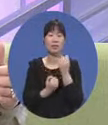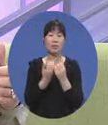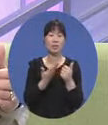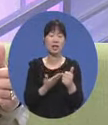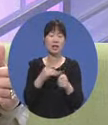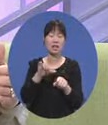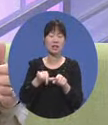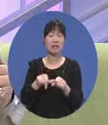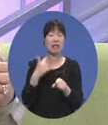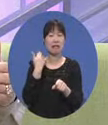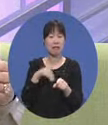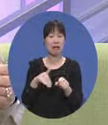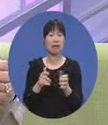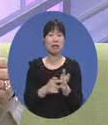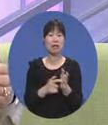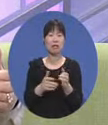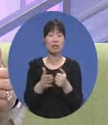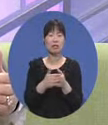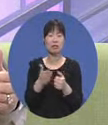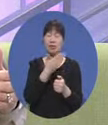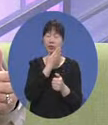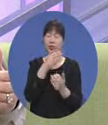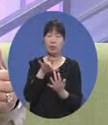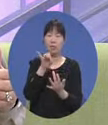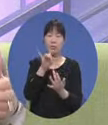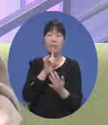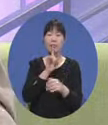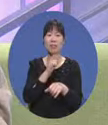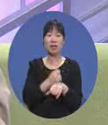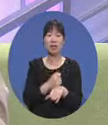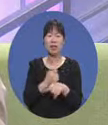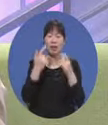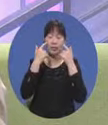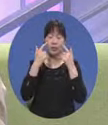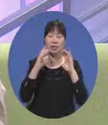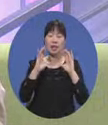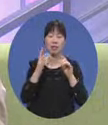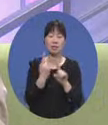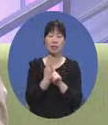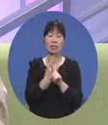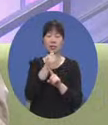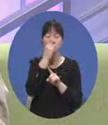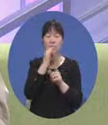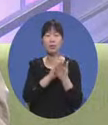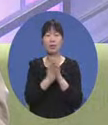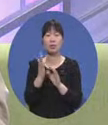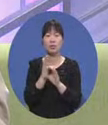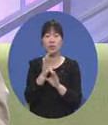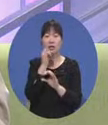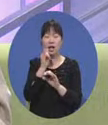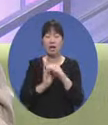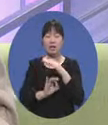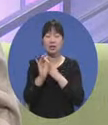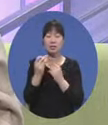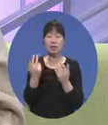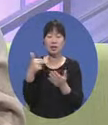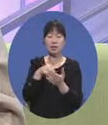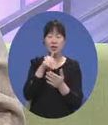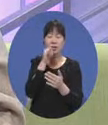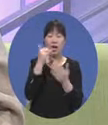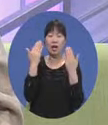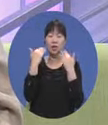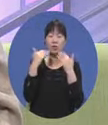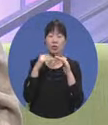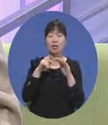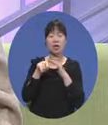설명드리고는 시간이 이제 촉박해서요. 중요한 걸 말씀드리면 아이가 분명히 바뀝니다. 변합니다. 그리고 아침에 일단 일어나서 학교 가는 거